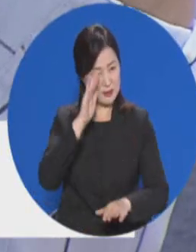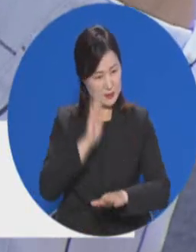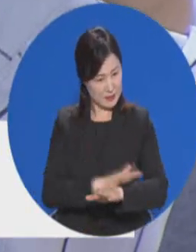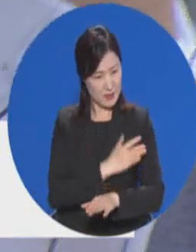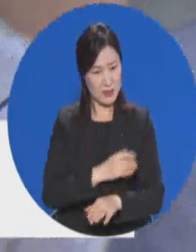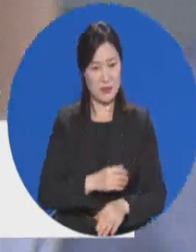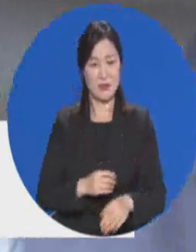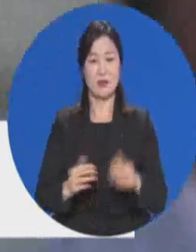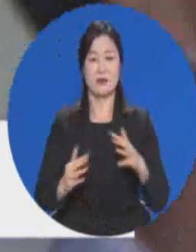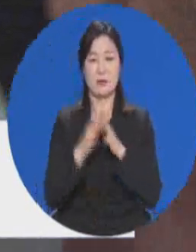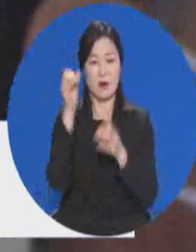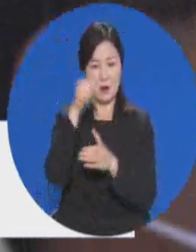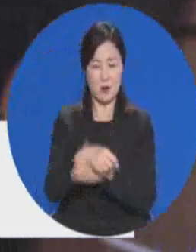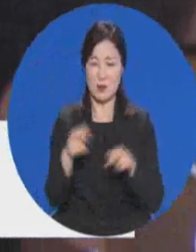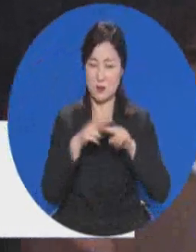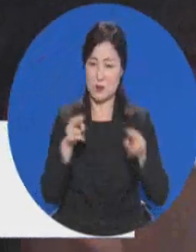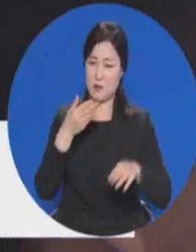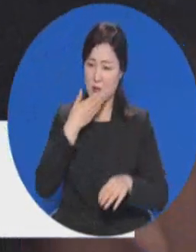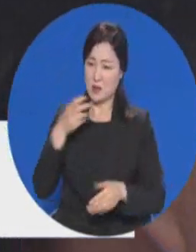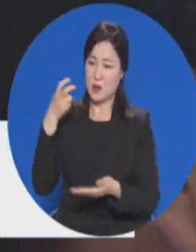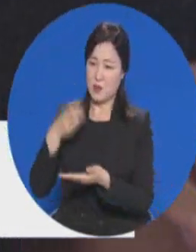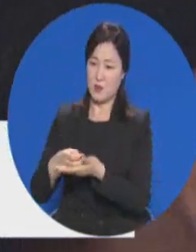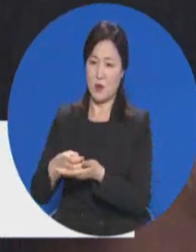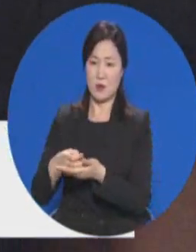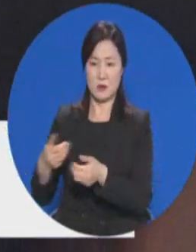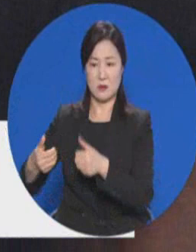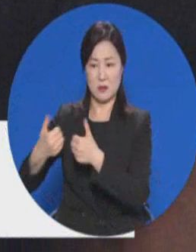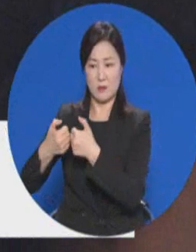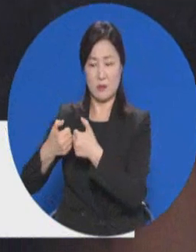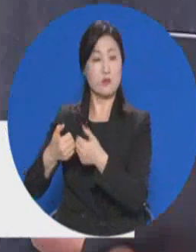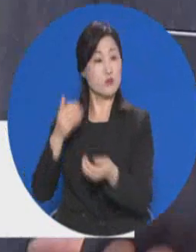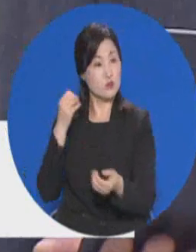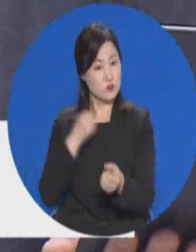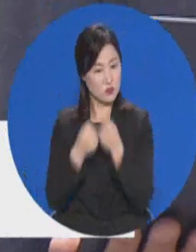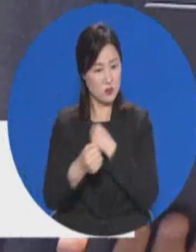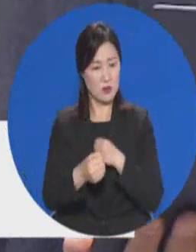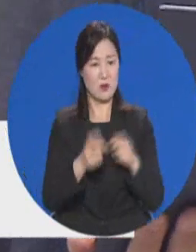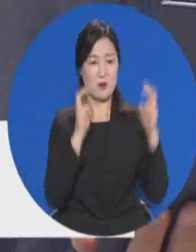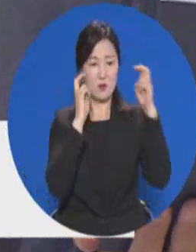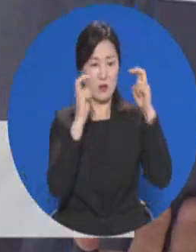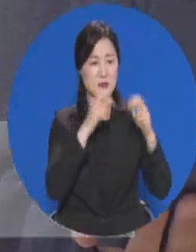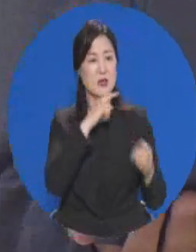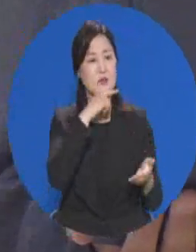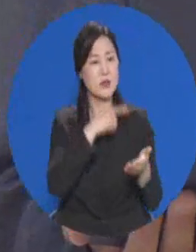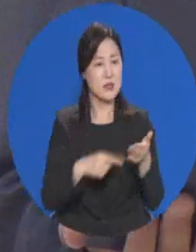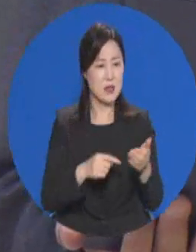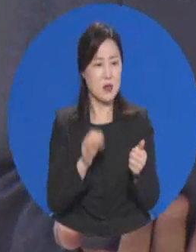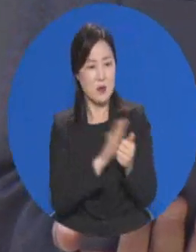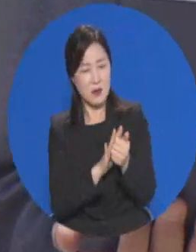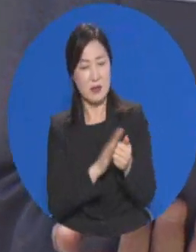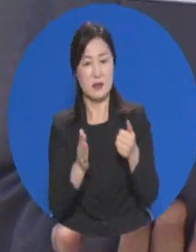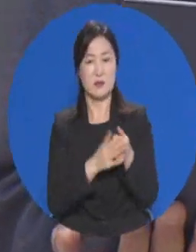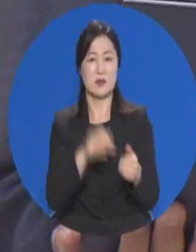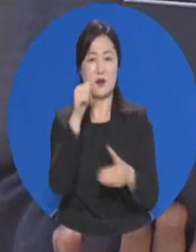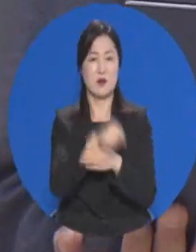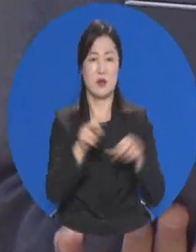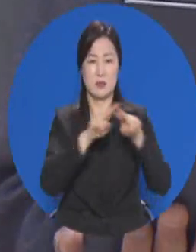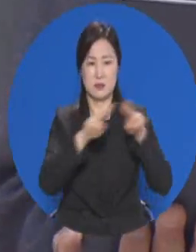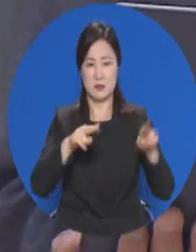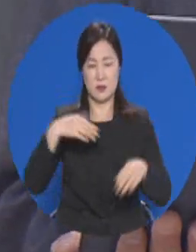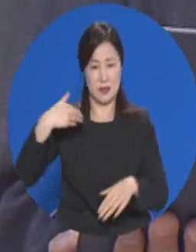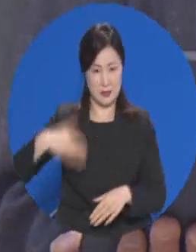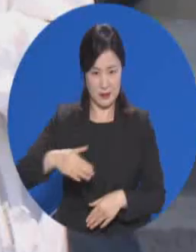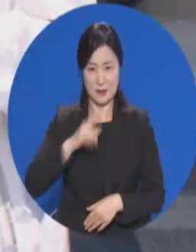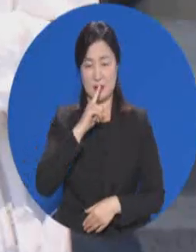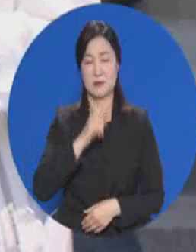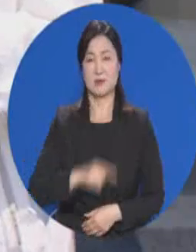개발 허가는 취소 가능하다는 법률 자문을 받아놓고도 업체 측의 경제적 불이익을 고려해 허가 취소 결정을 내리지 않고